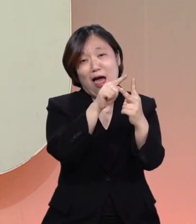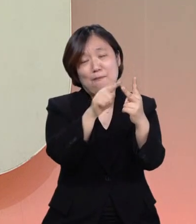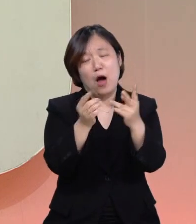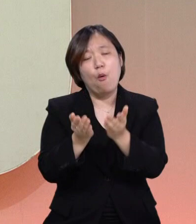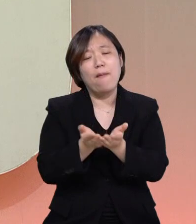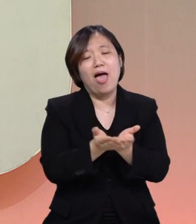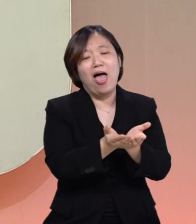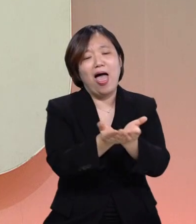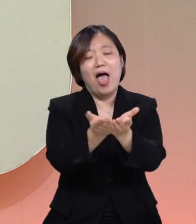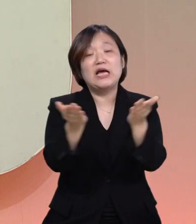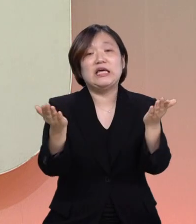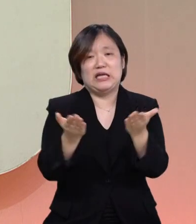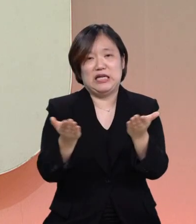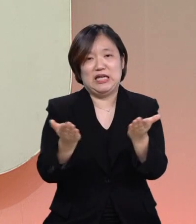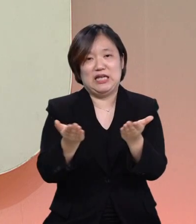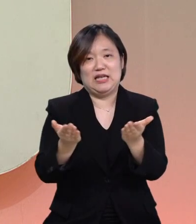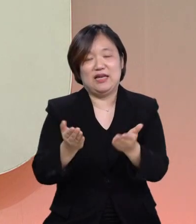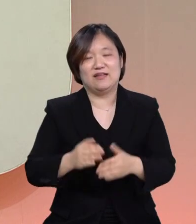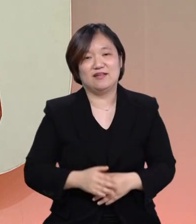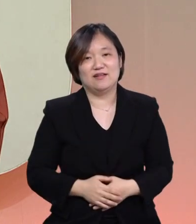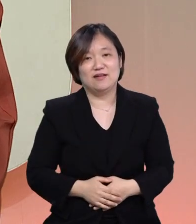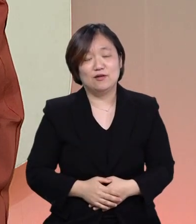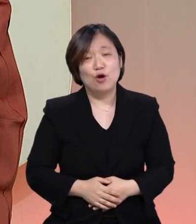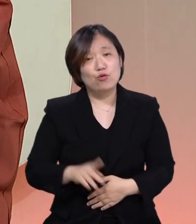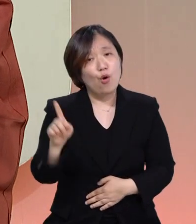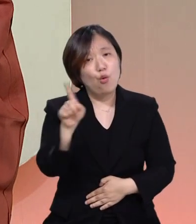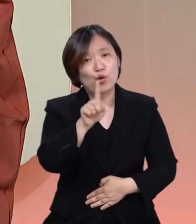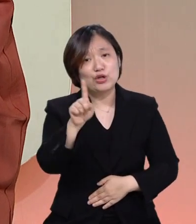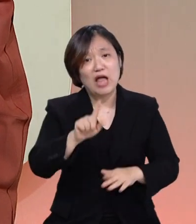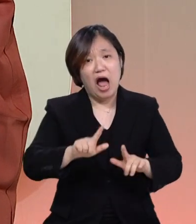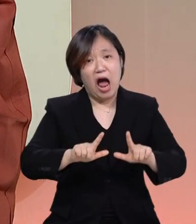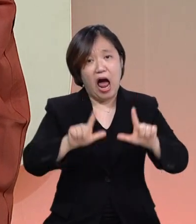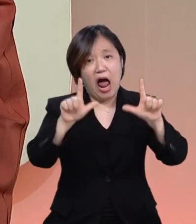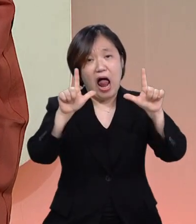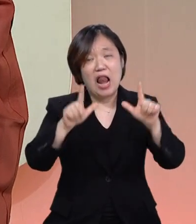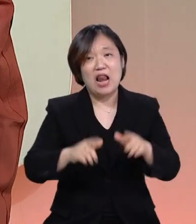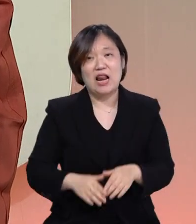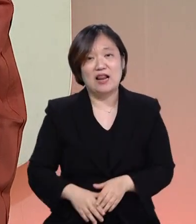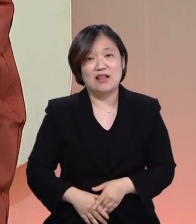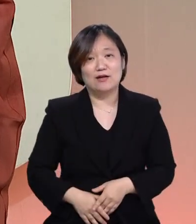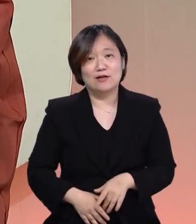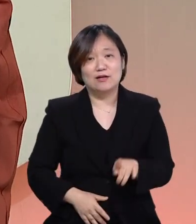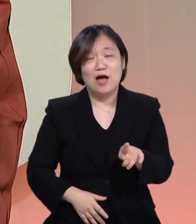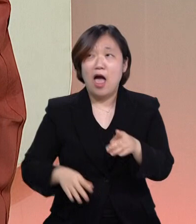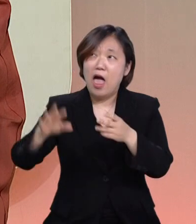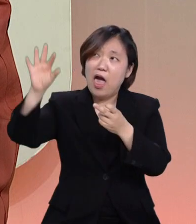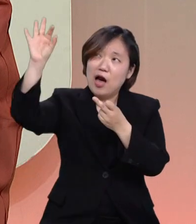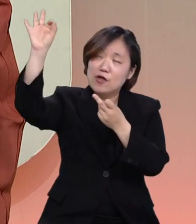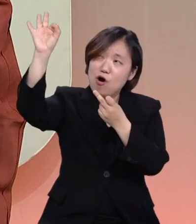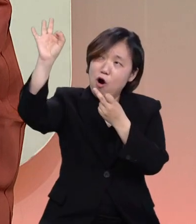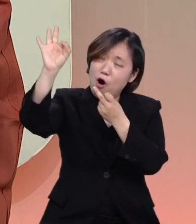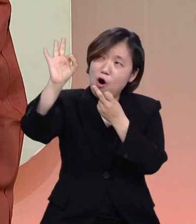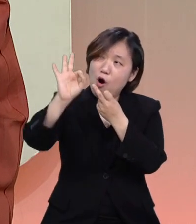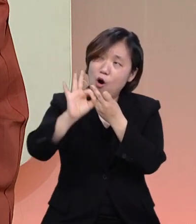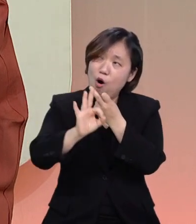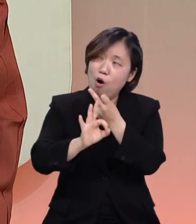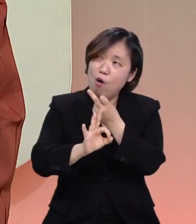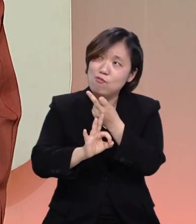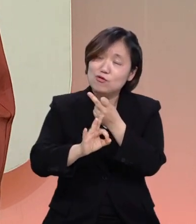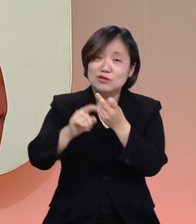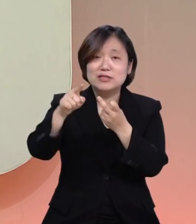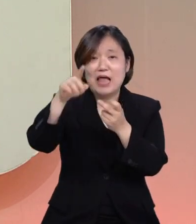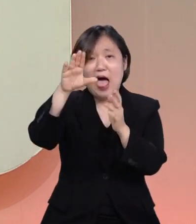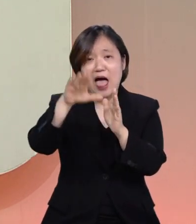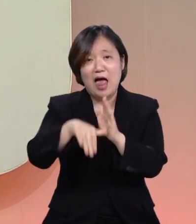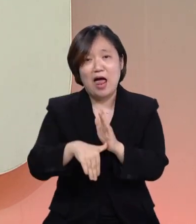따뜻한 운송업을 했는데 어느 날 그 해가 해가 이제 점을쯤 저녁때